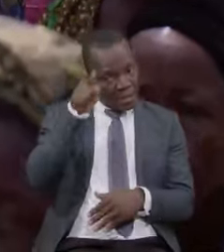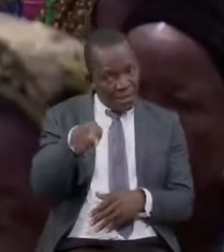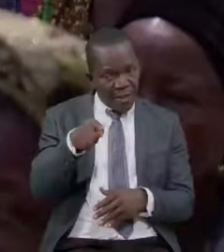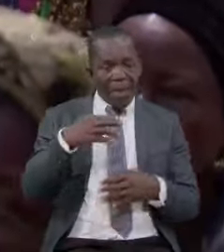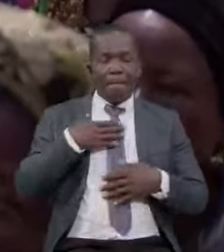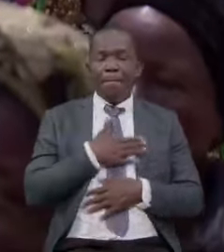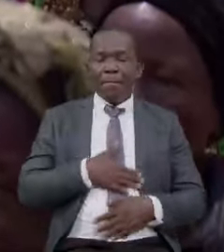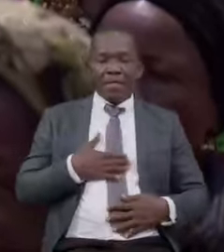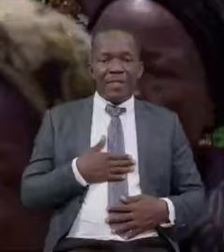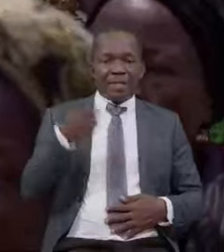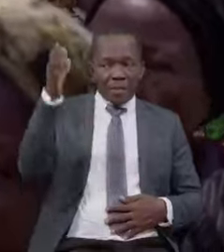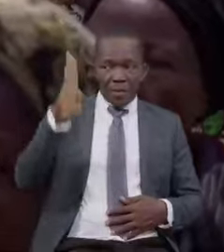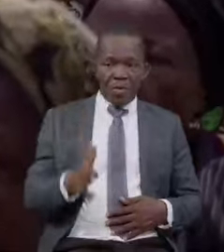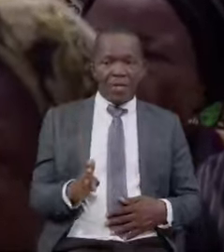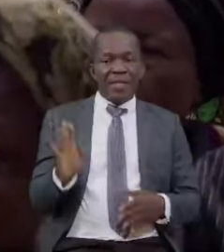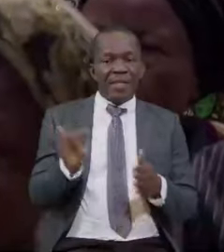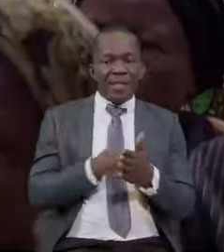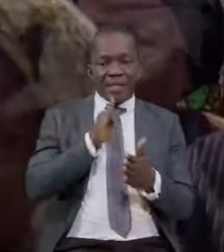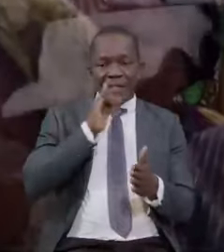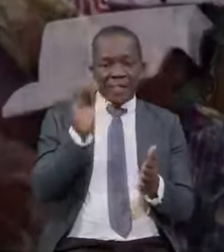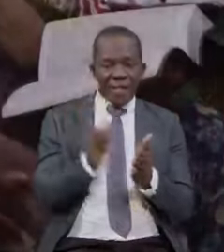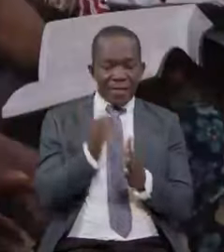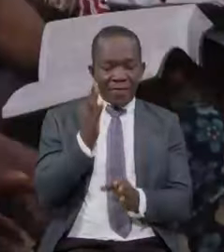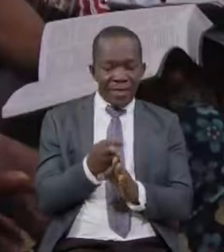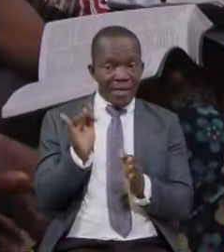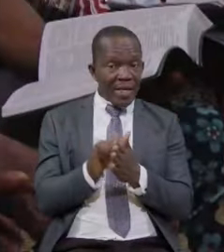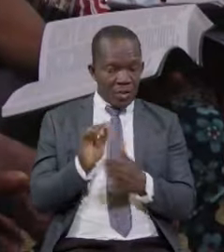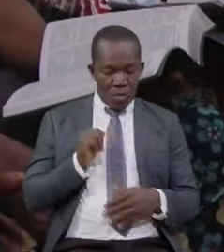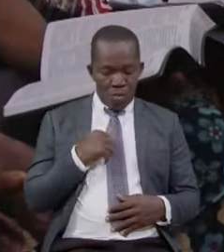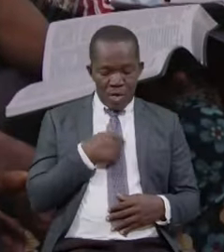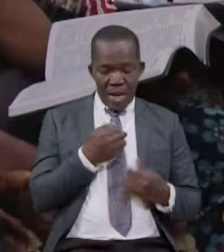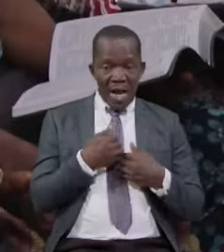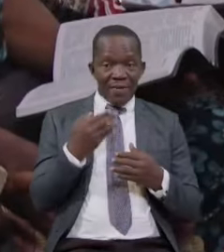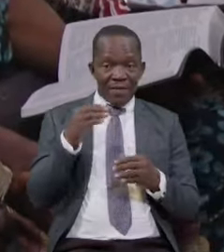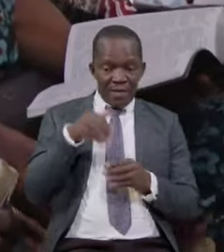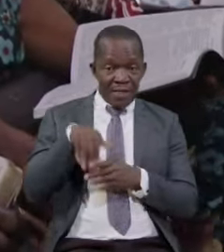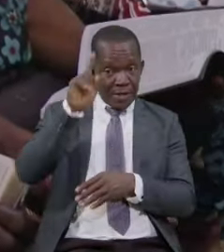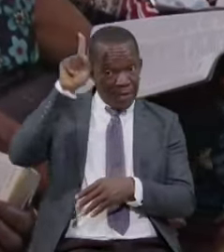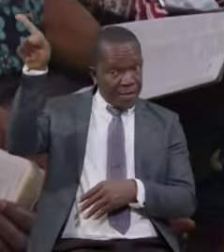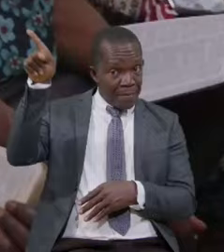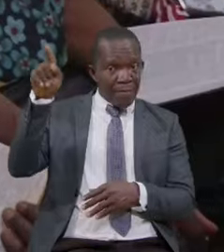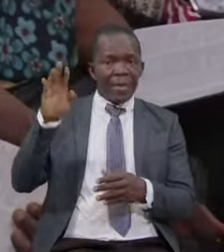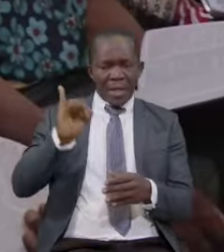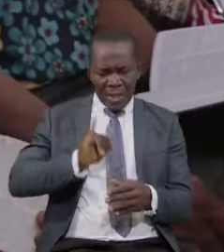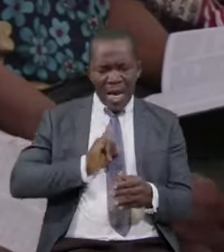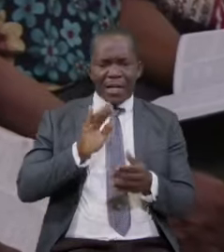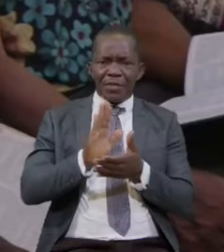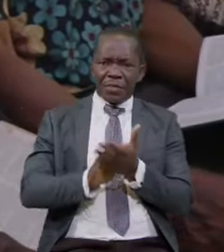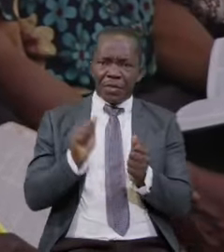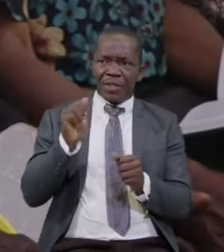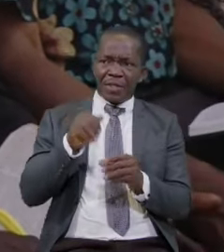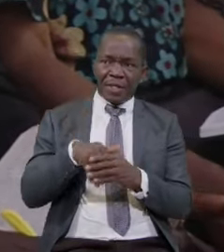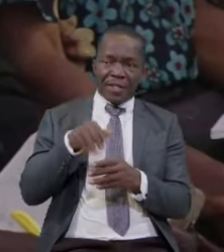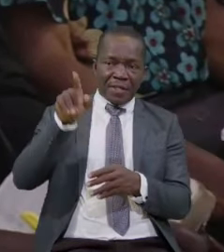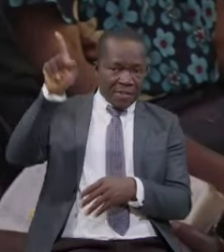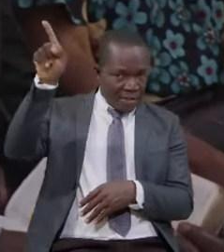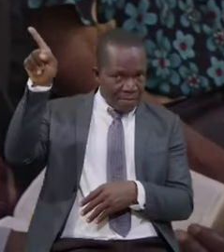la foi que nous avons en lui je lui fais confiance il ne peut me décevoir je lui fais confiance il tient ma main je lui fais